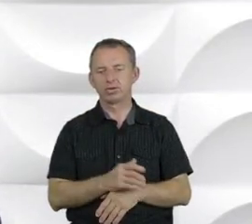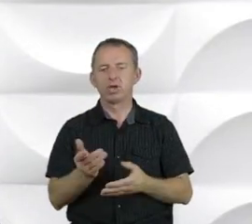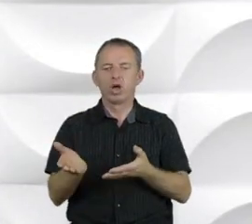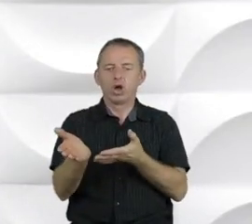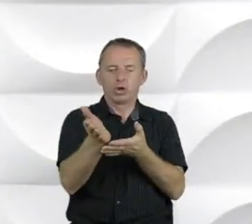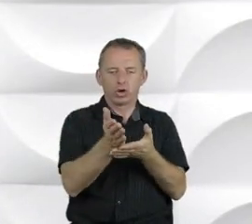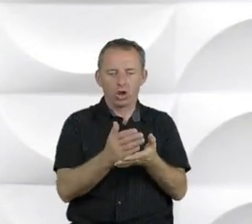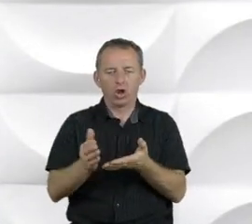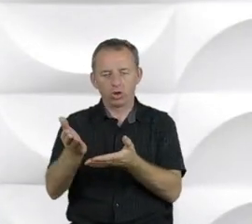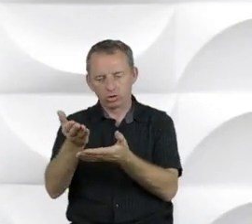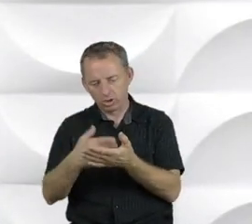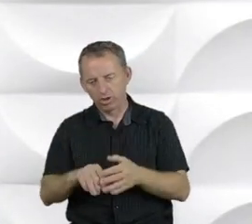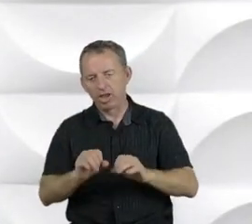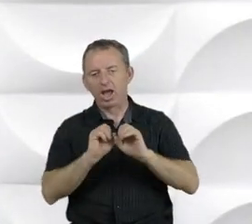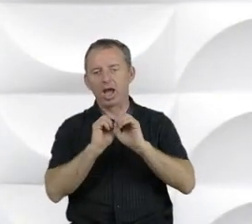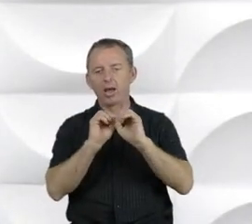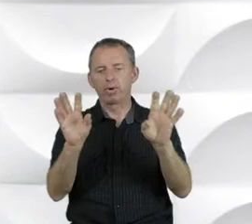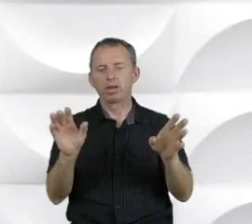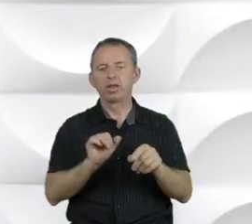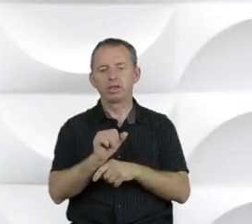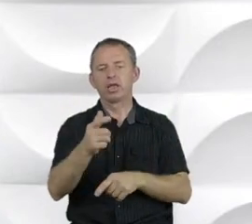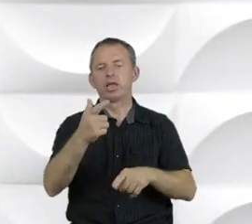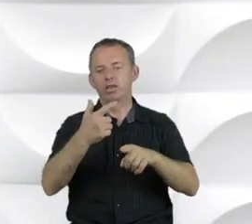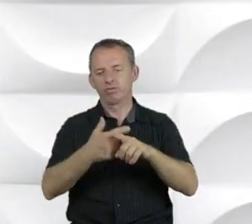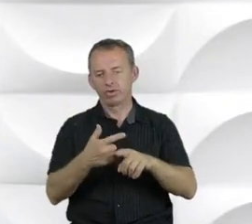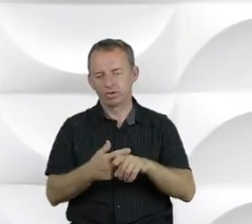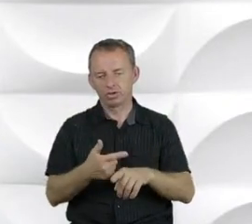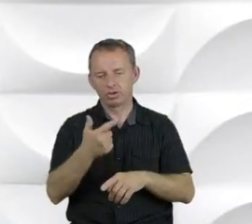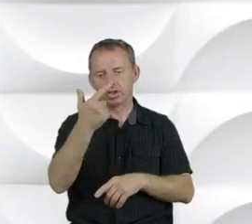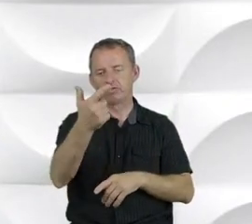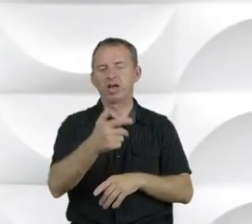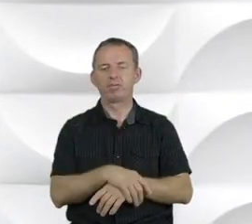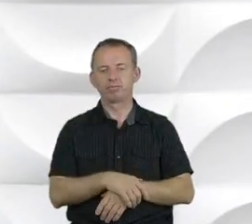Rozdziałów w Apokalipsie jest 22.